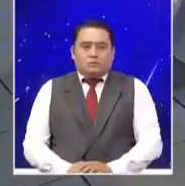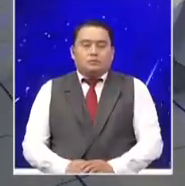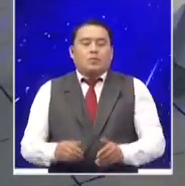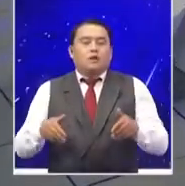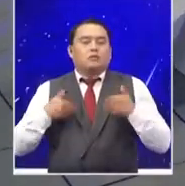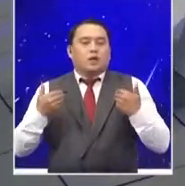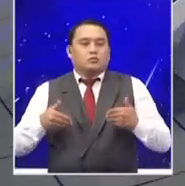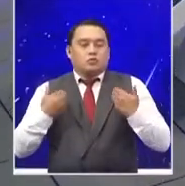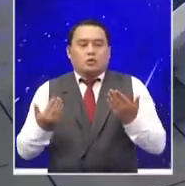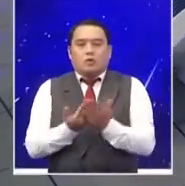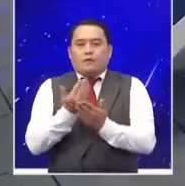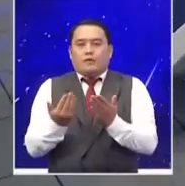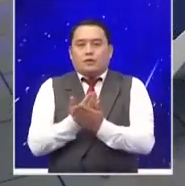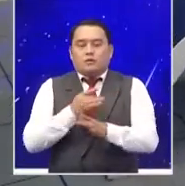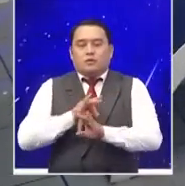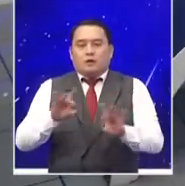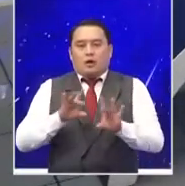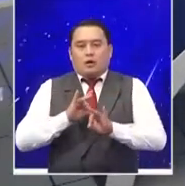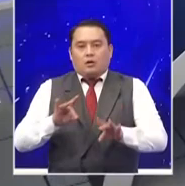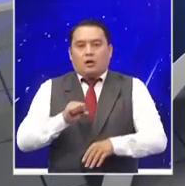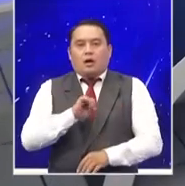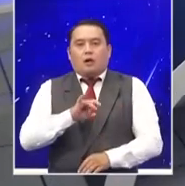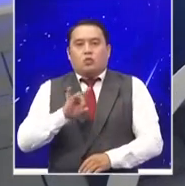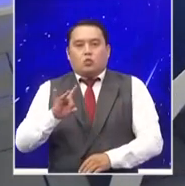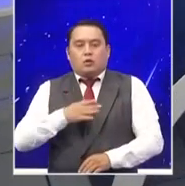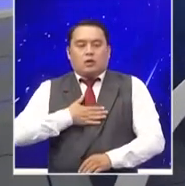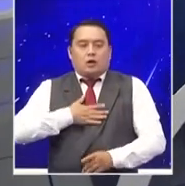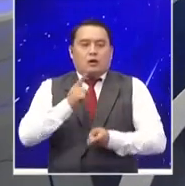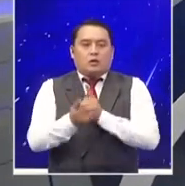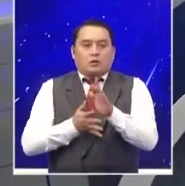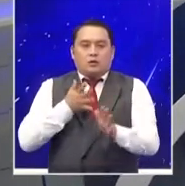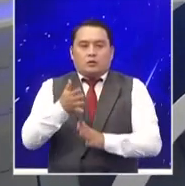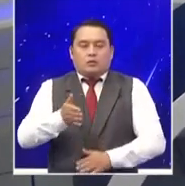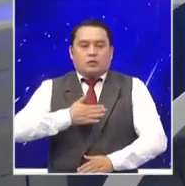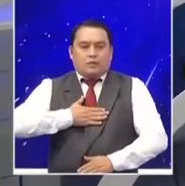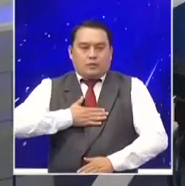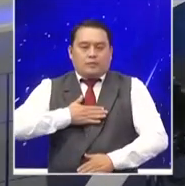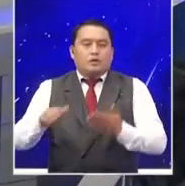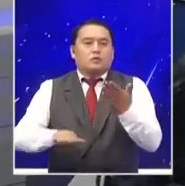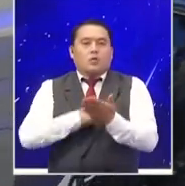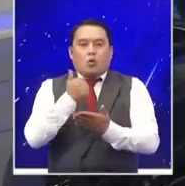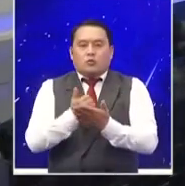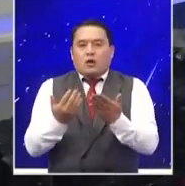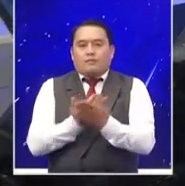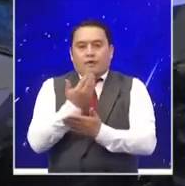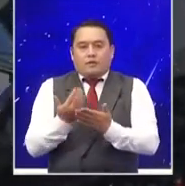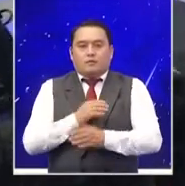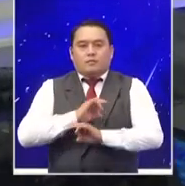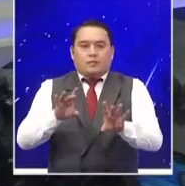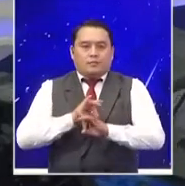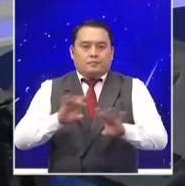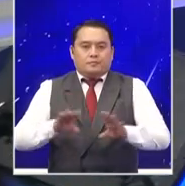Здравствуйте! В эфире телеканала ЖТСУ Новости. В студии Айнур Мейерханова. Сурдоперевод обеспечивает Марат Жумабеков. В начале выпуска коротко о главном.